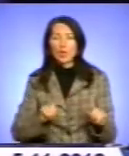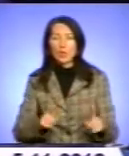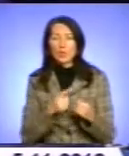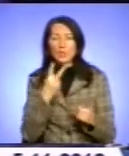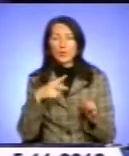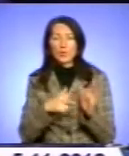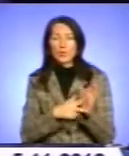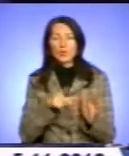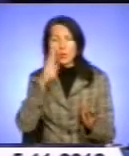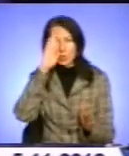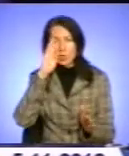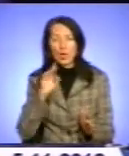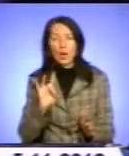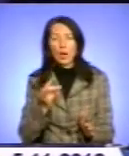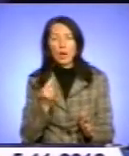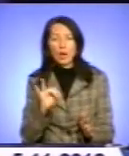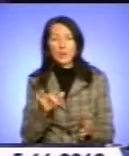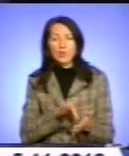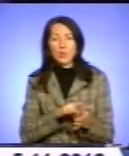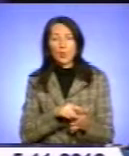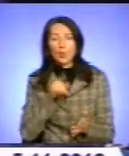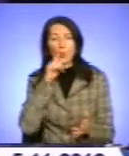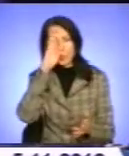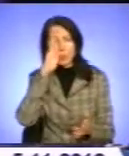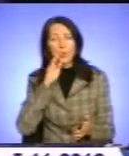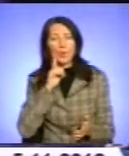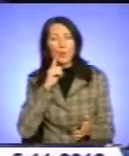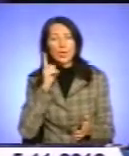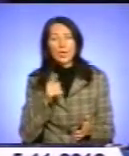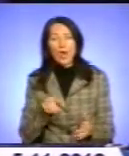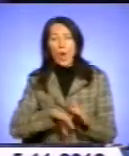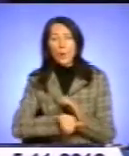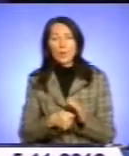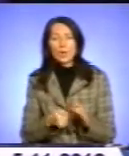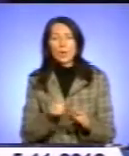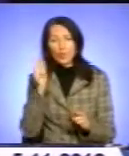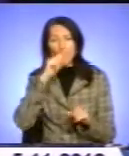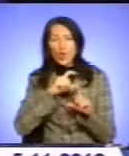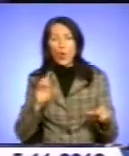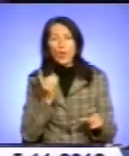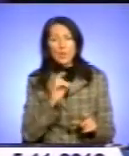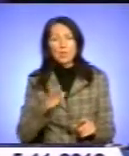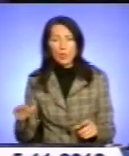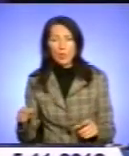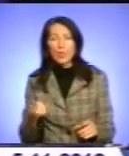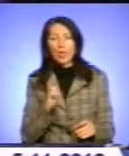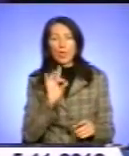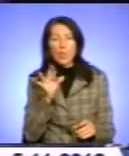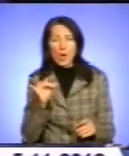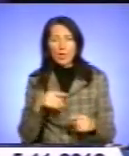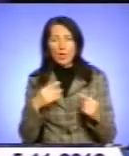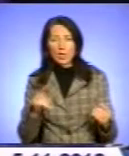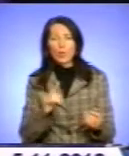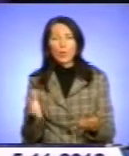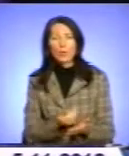райцентру. Молодий чоловік обкрадав приватні помешкання, розважальні заклади і навіть школи та садочки, аби роздобути гроші на чергову